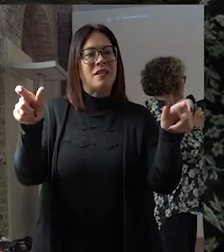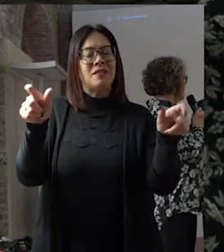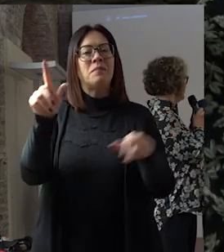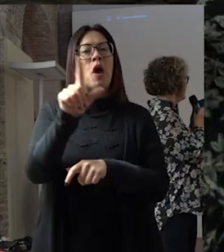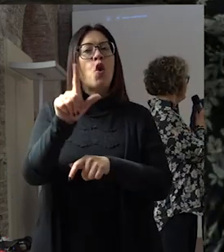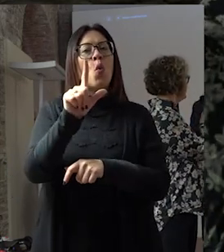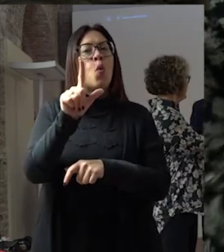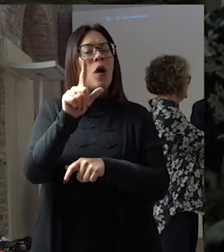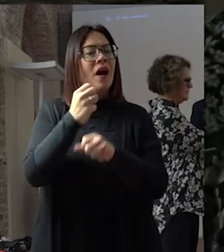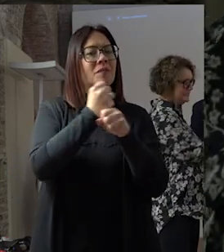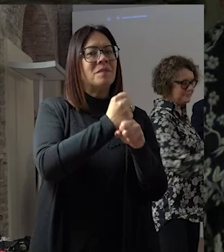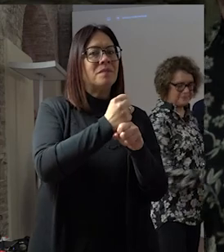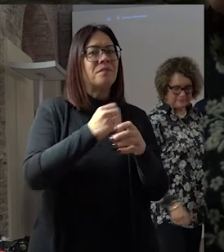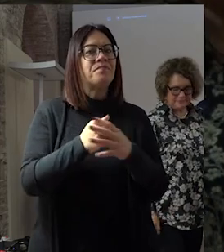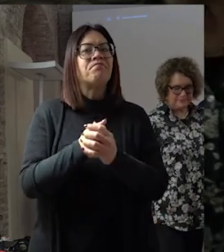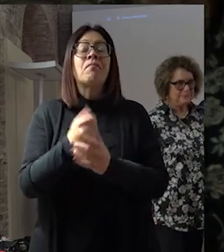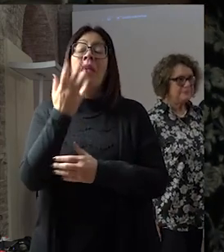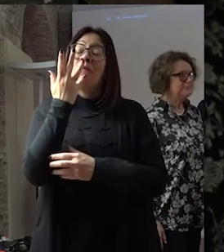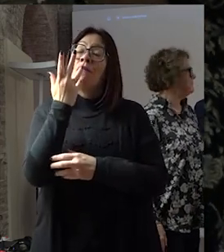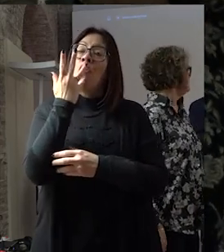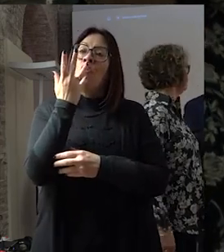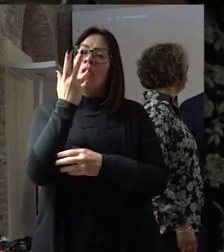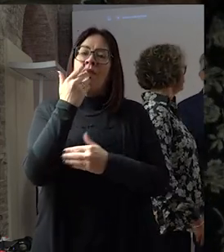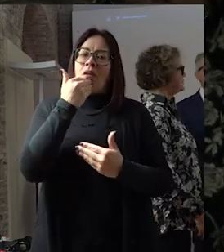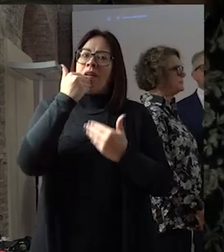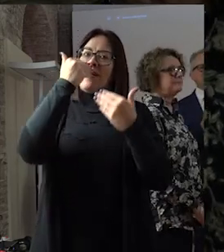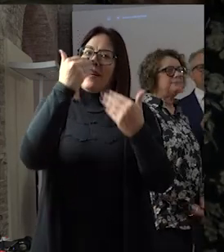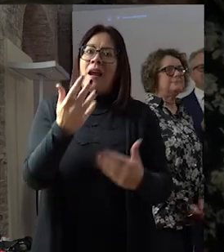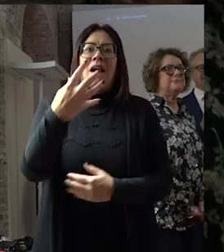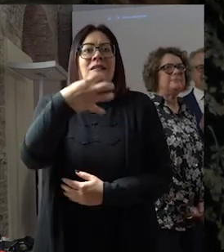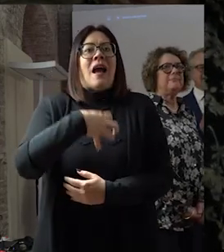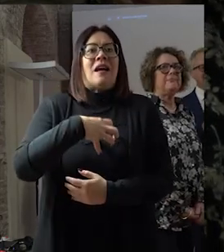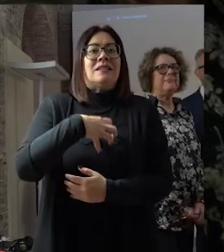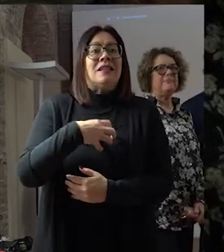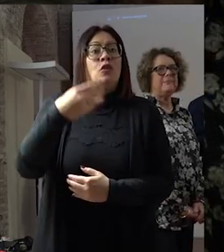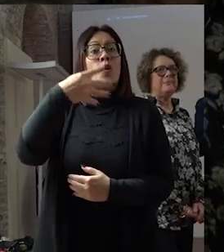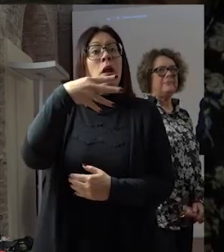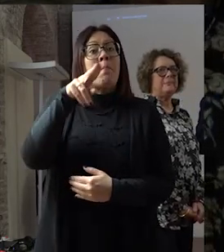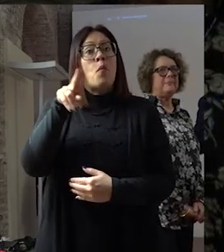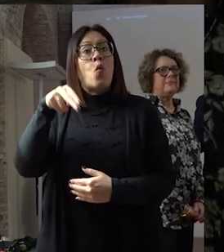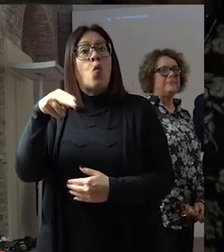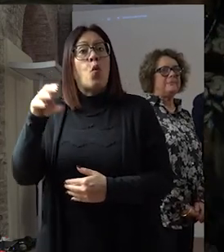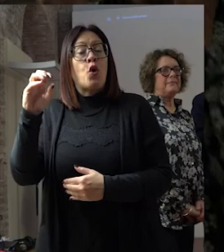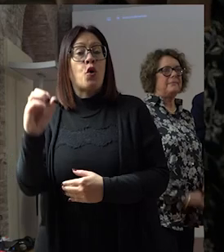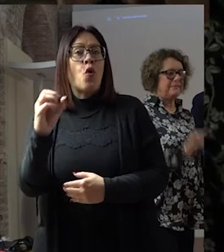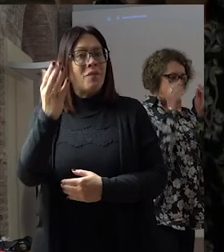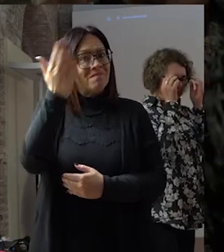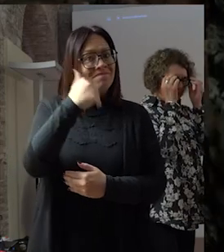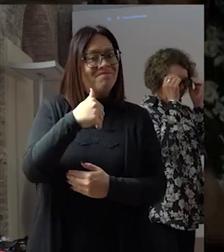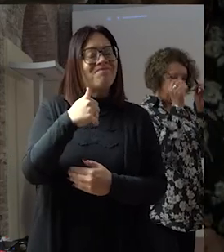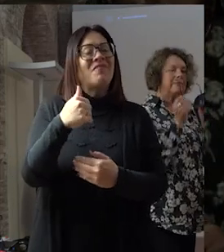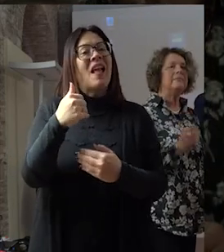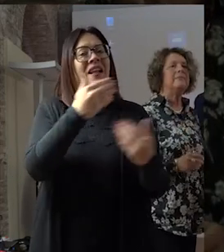aggiungere qualcosa. No, io volevo magari ancora ringraziare l'assessore Munno che è qui con noi, se vuole venirci a